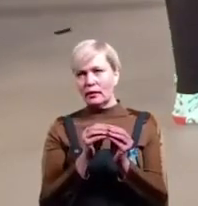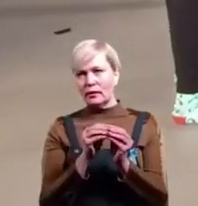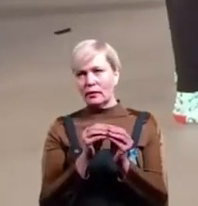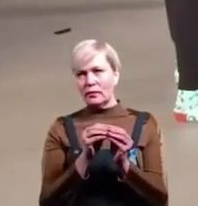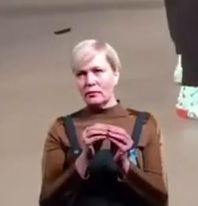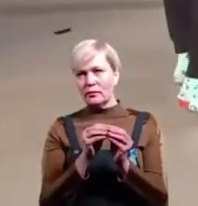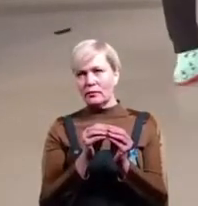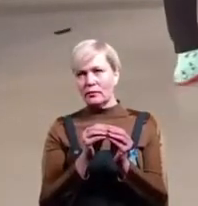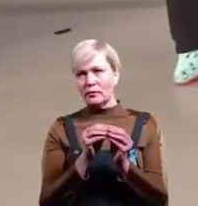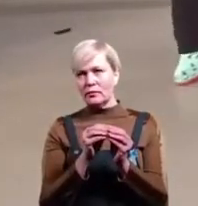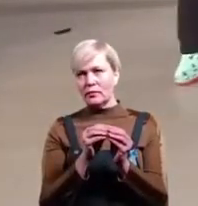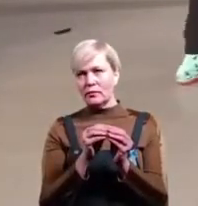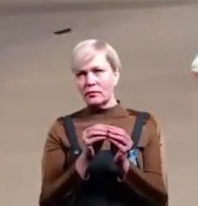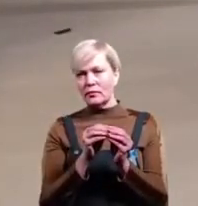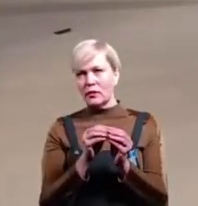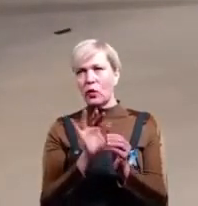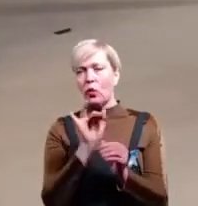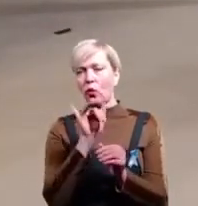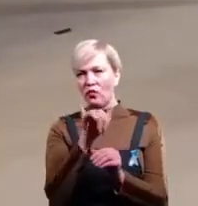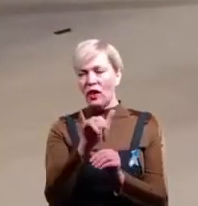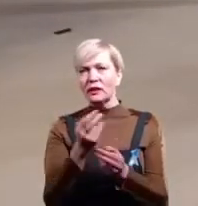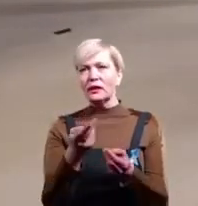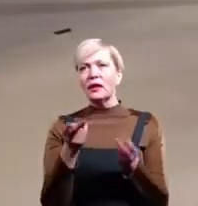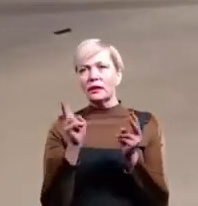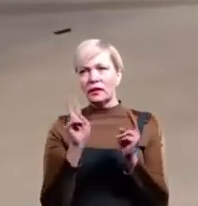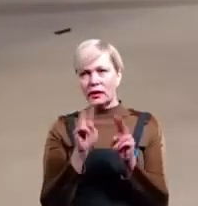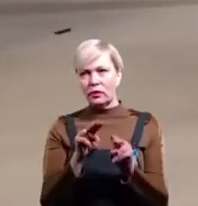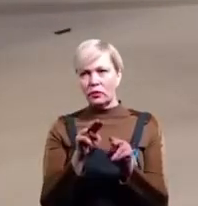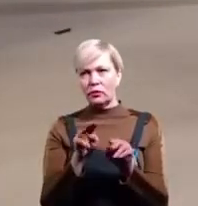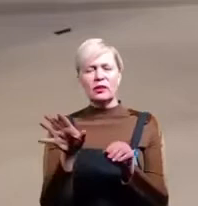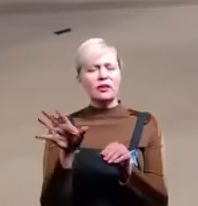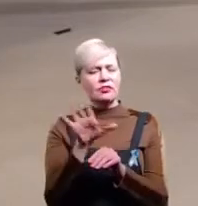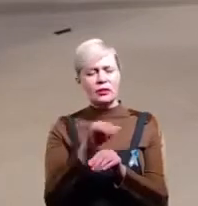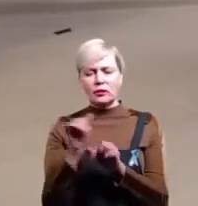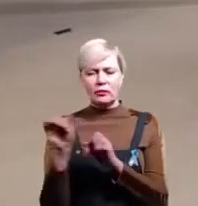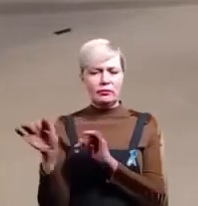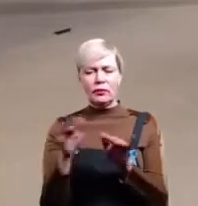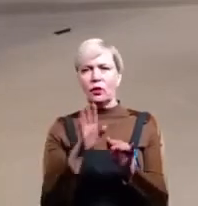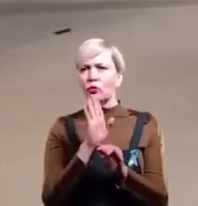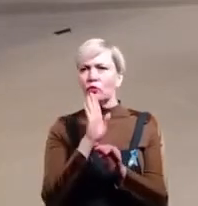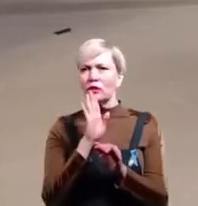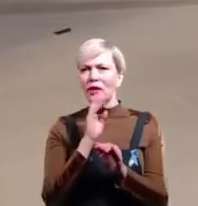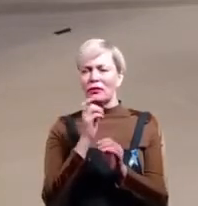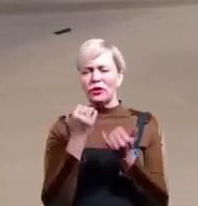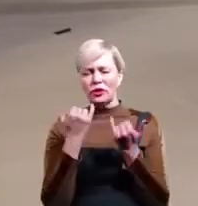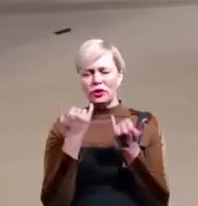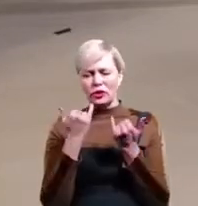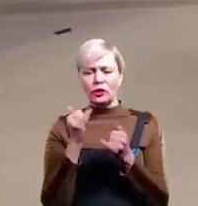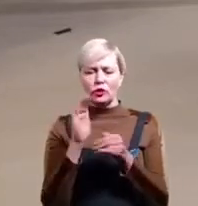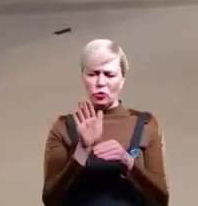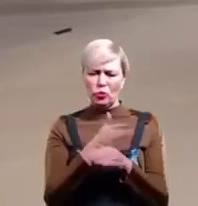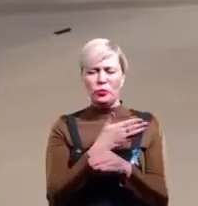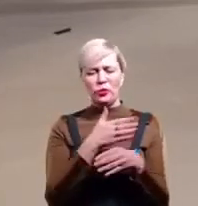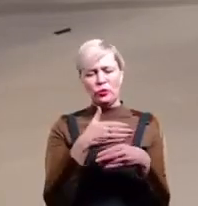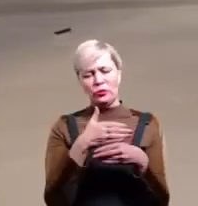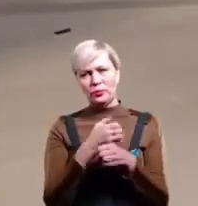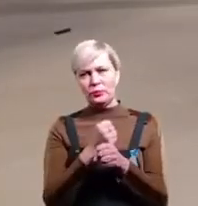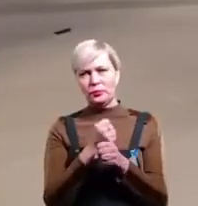есть... У вас остается вот это все. У девочек я уберу сейчас.